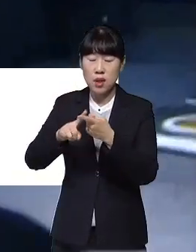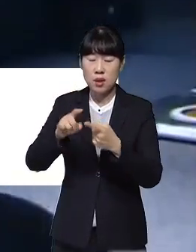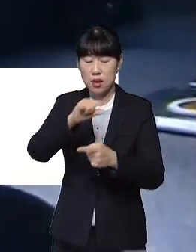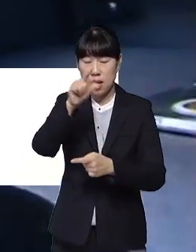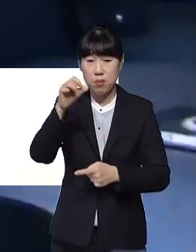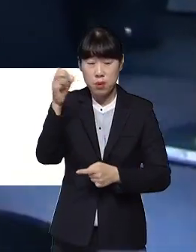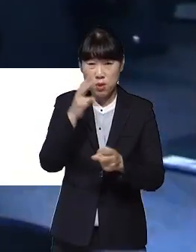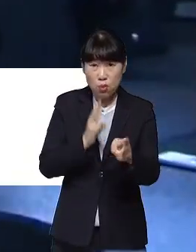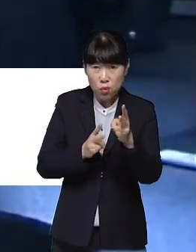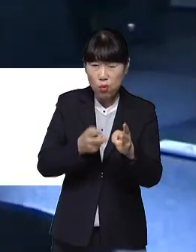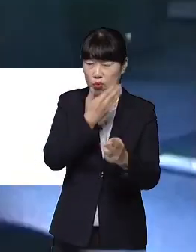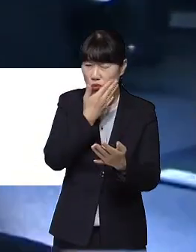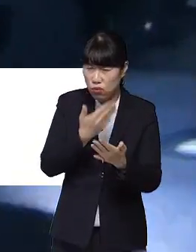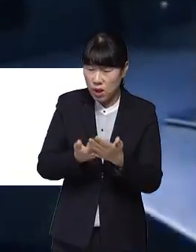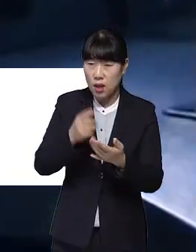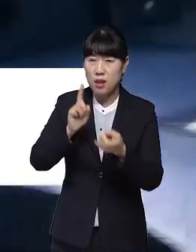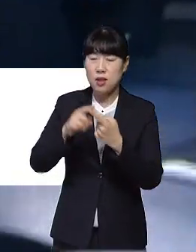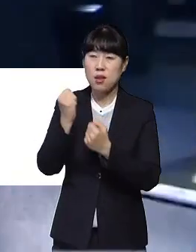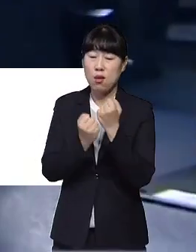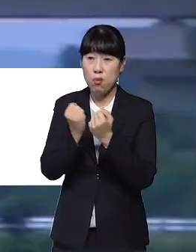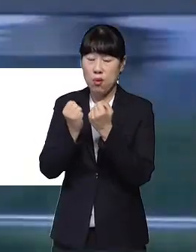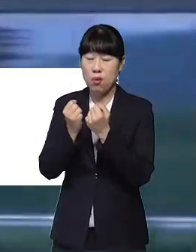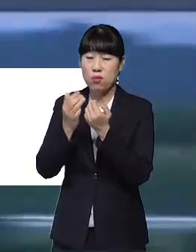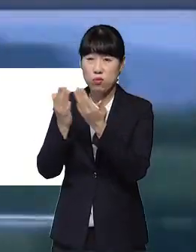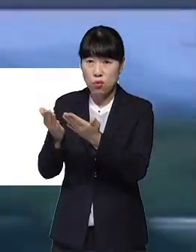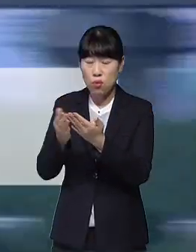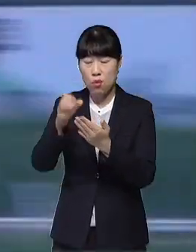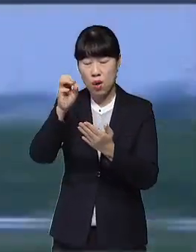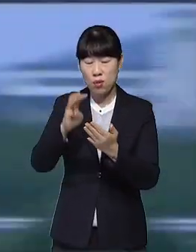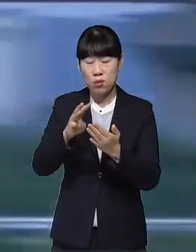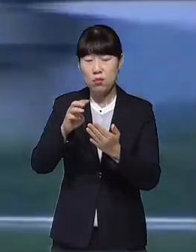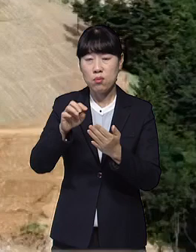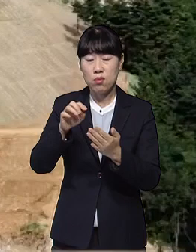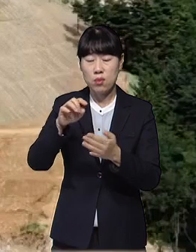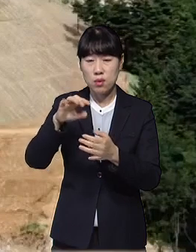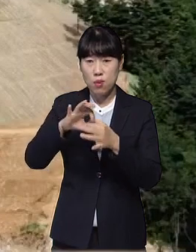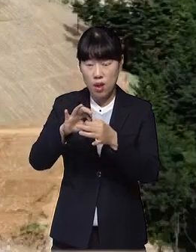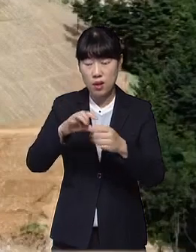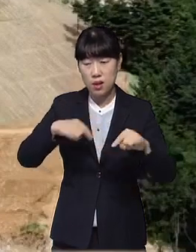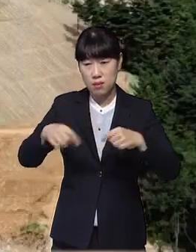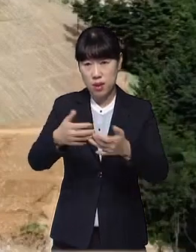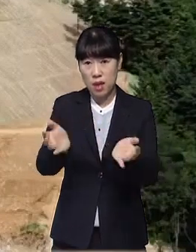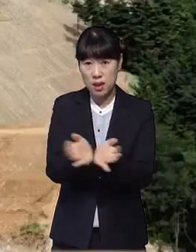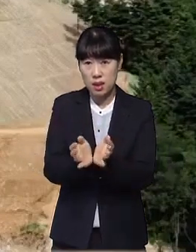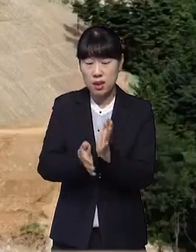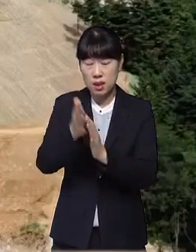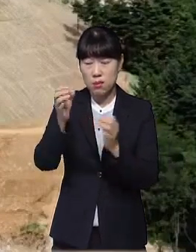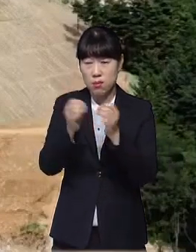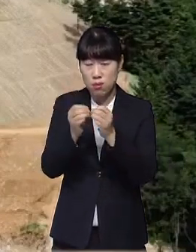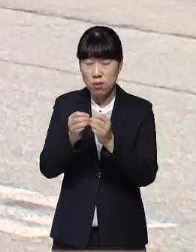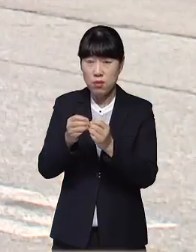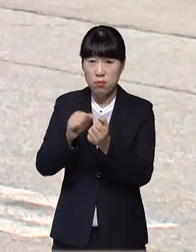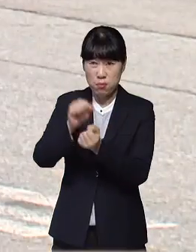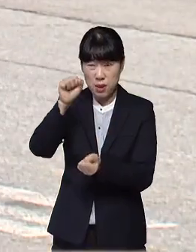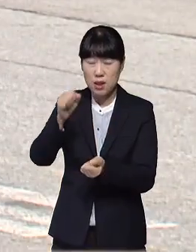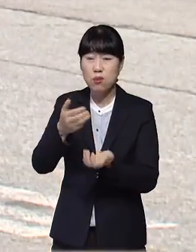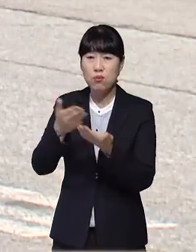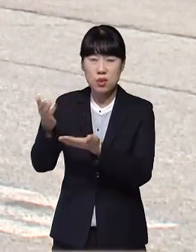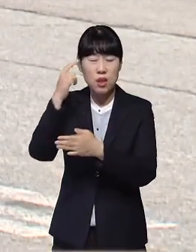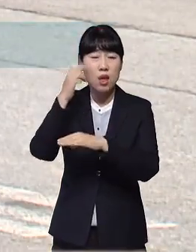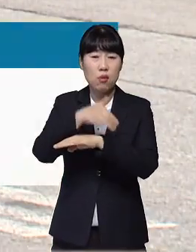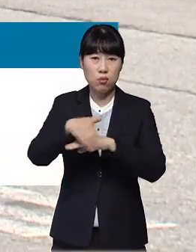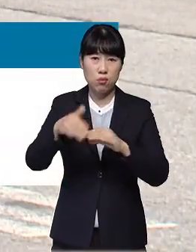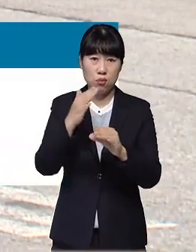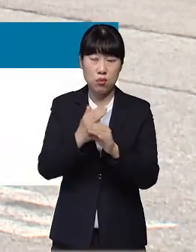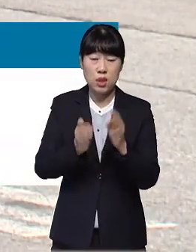의미를 설명하고 관련 지자체와 시민사회단체의 공동 건의문을 전달할 예정입니다. 양도시장 시도민 간의